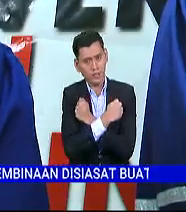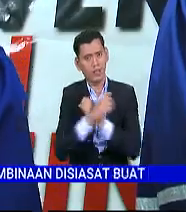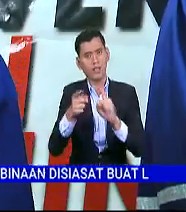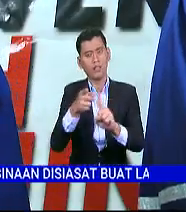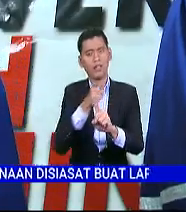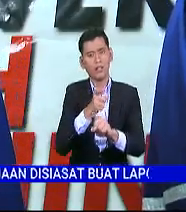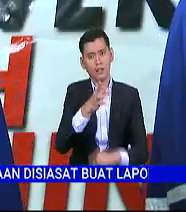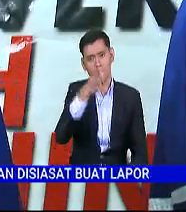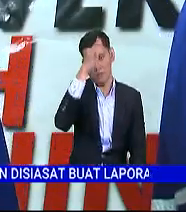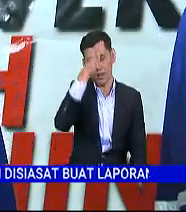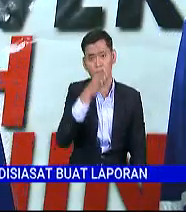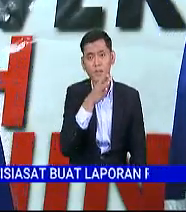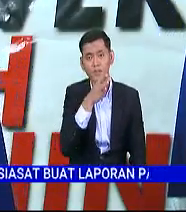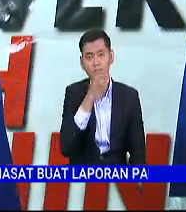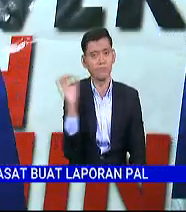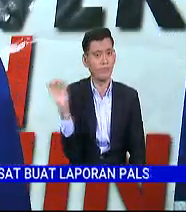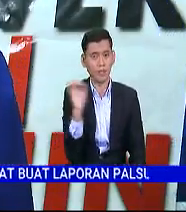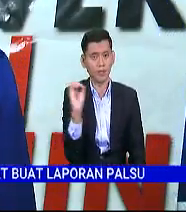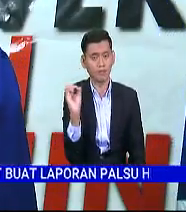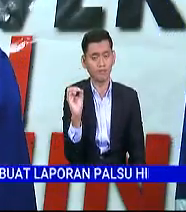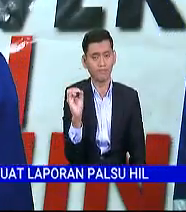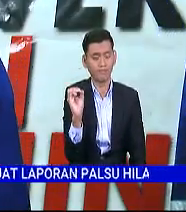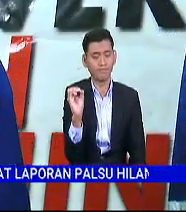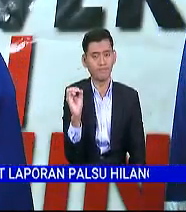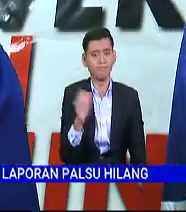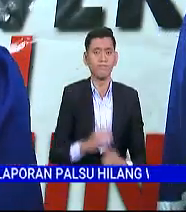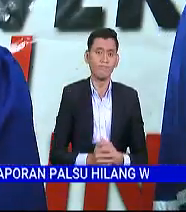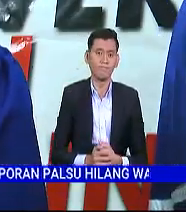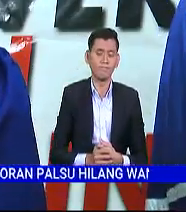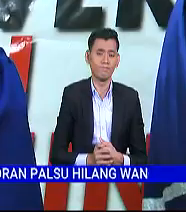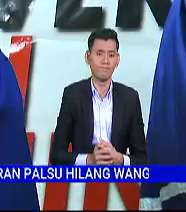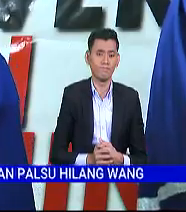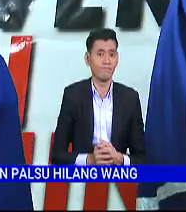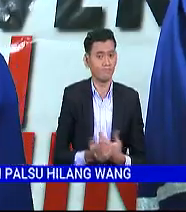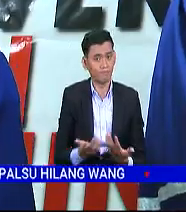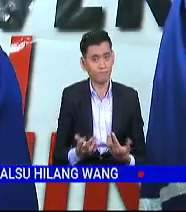daripada seorang bapa dan seorang ibu. Dan